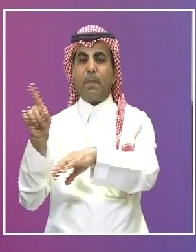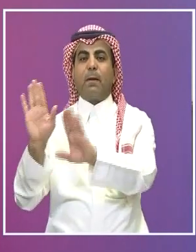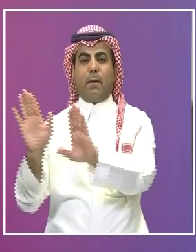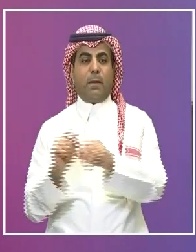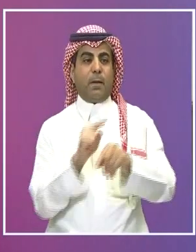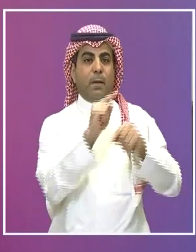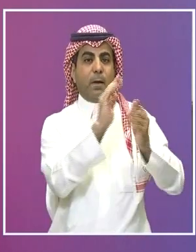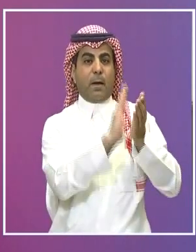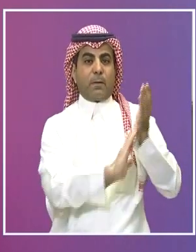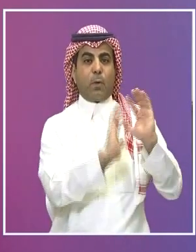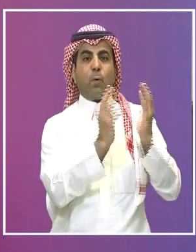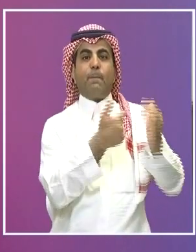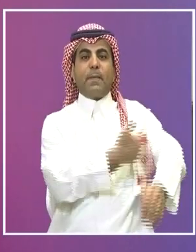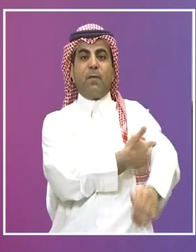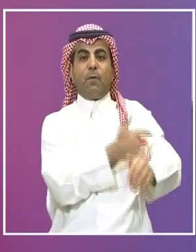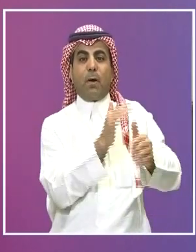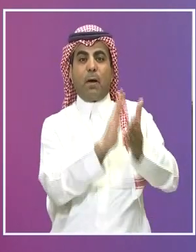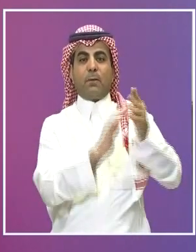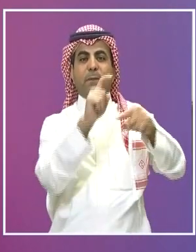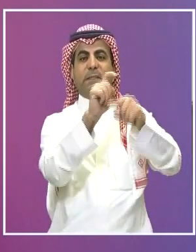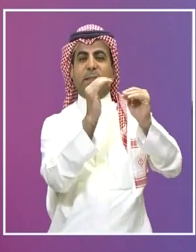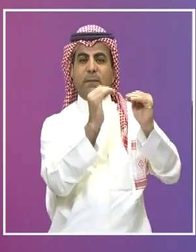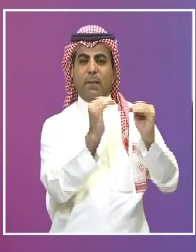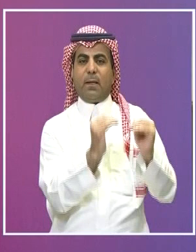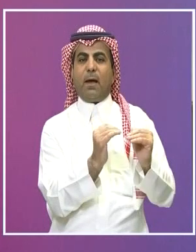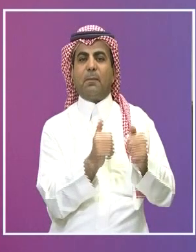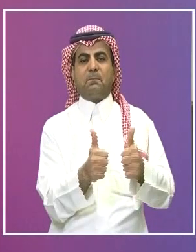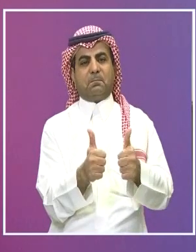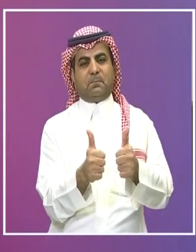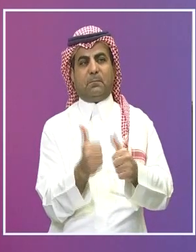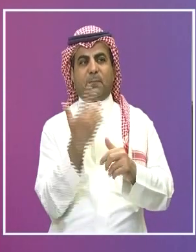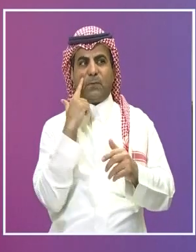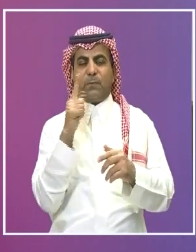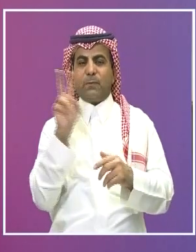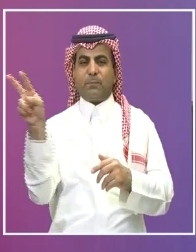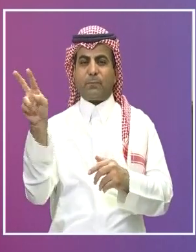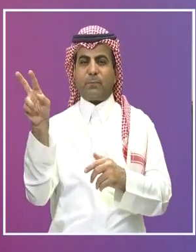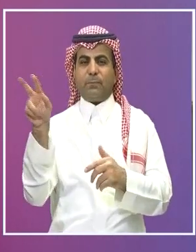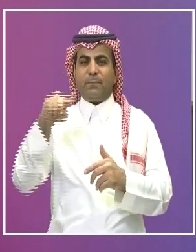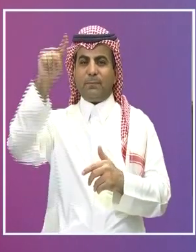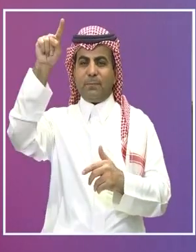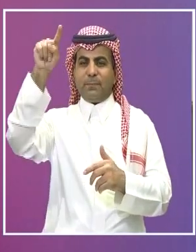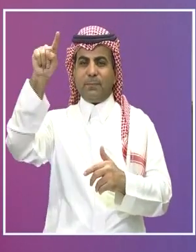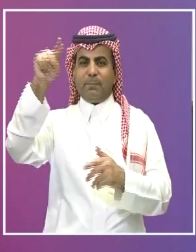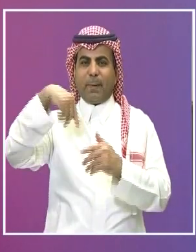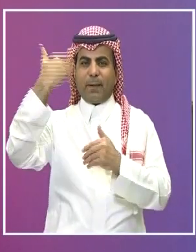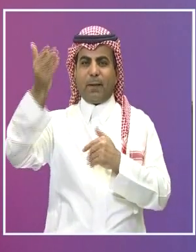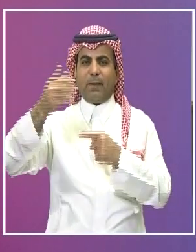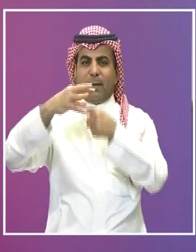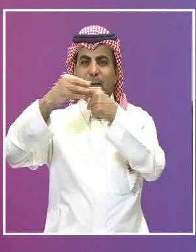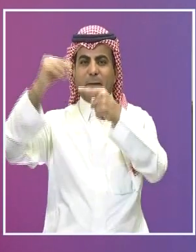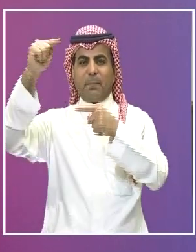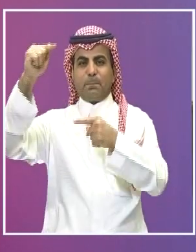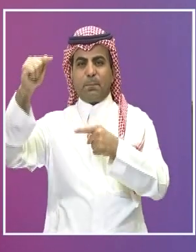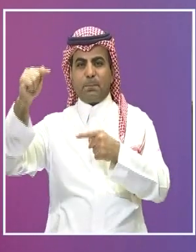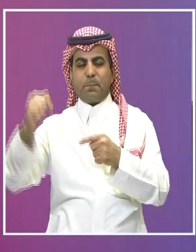أيضا يسجل على مدى الأسابيع الأخيرة تحسن واتجاه إيجابي، وبحمد الله يحقق انخفاض في عدد